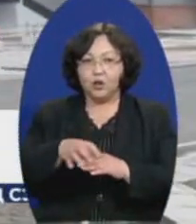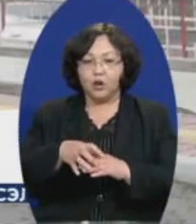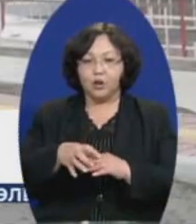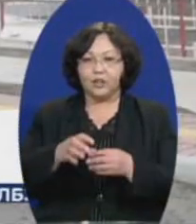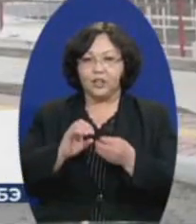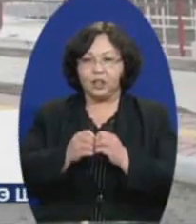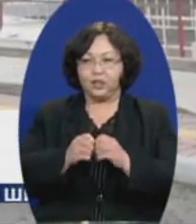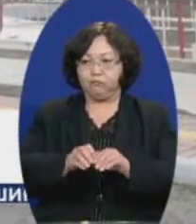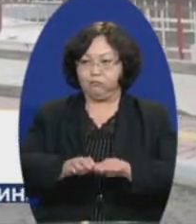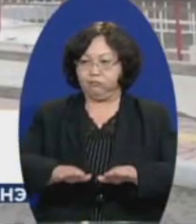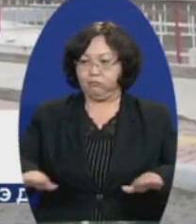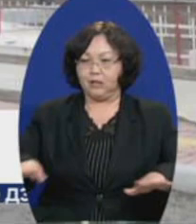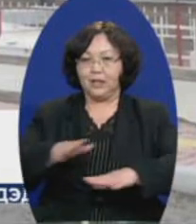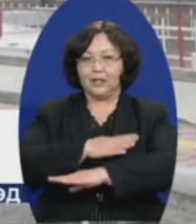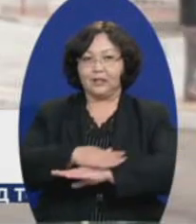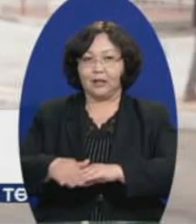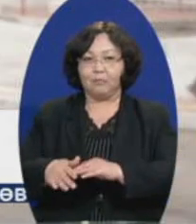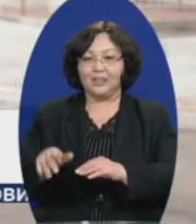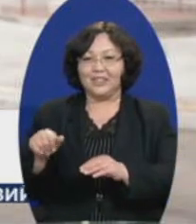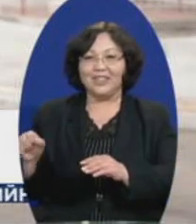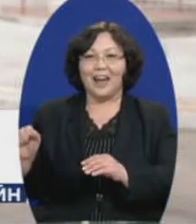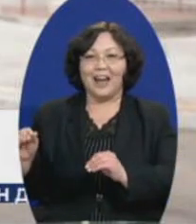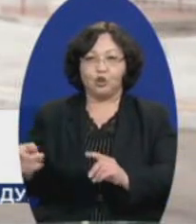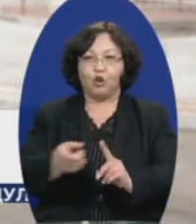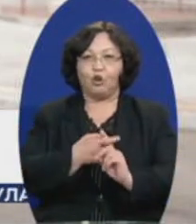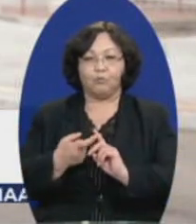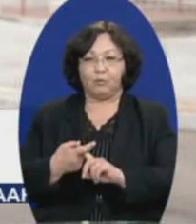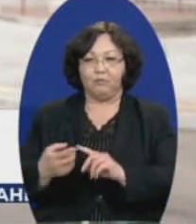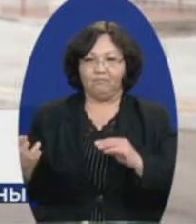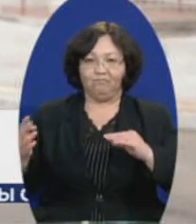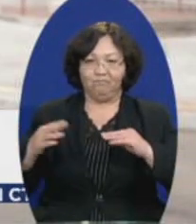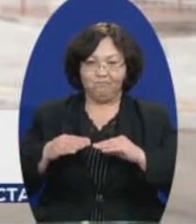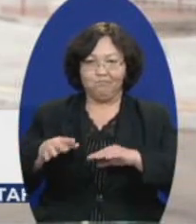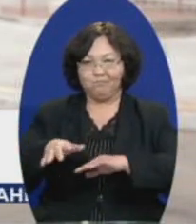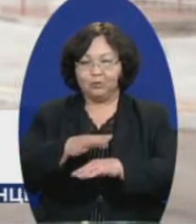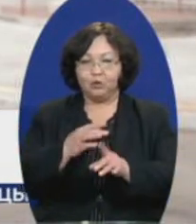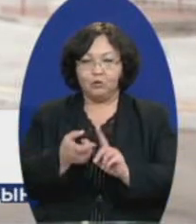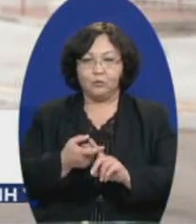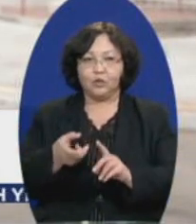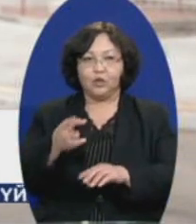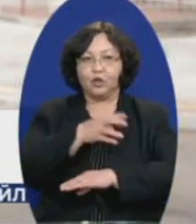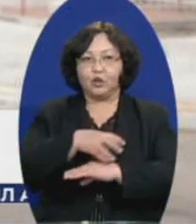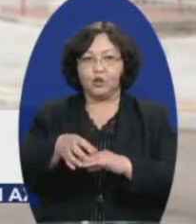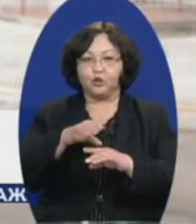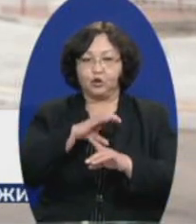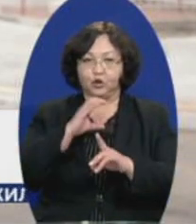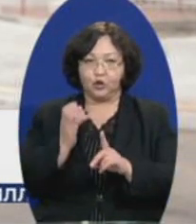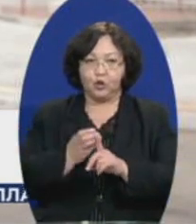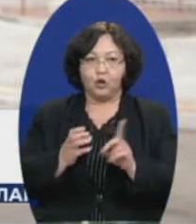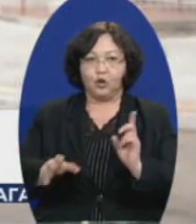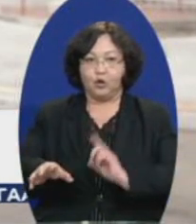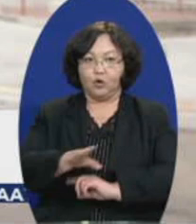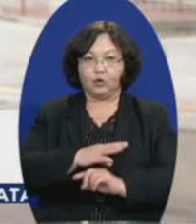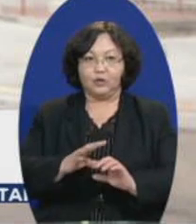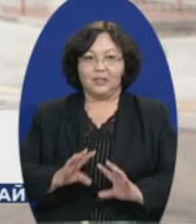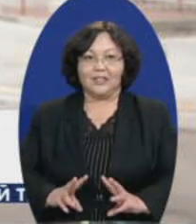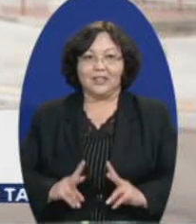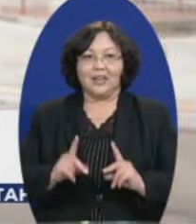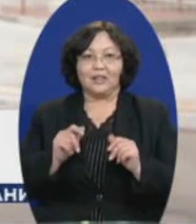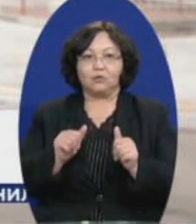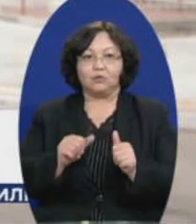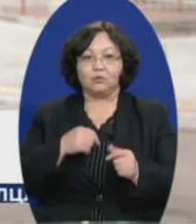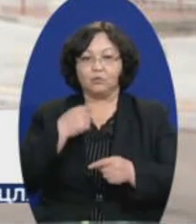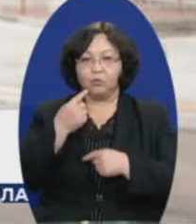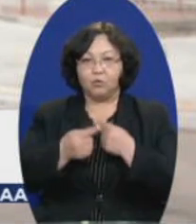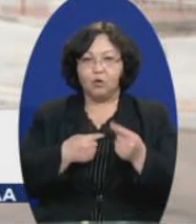хэрхэн холбохтой холбоотой асуудал, за мөн одоо гэр хорооллын соёлын болон орчныг хэрхэн сайжруулахтай холбоотой асуудал,